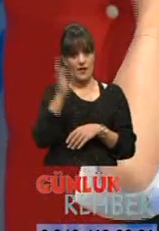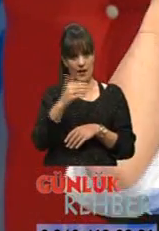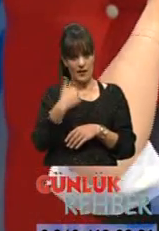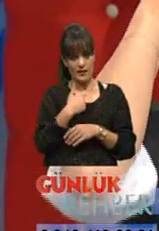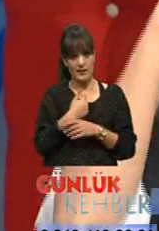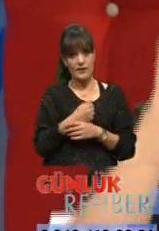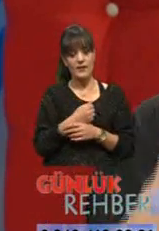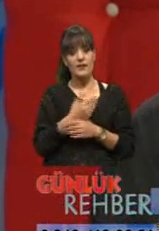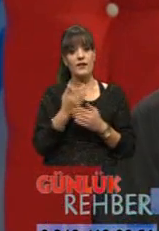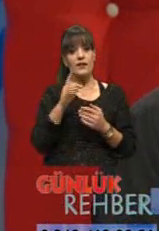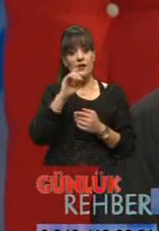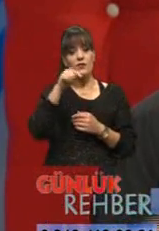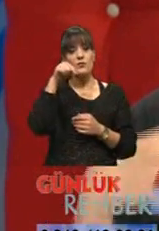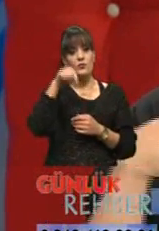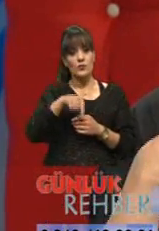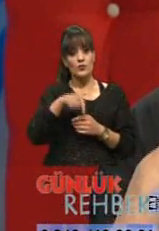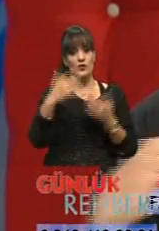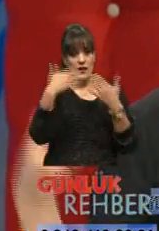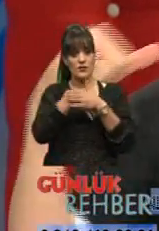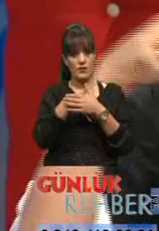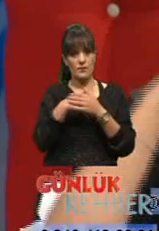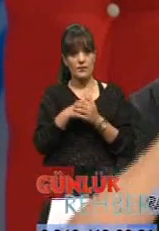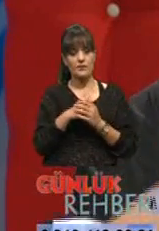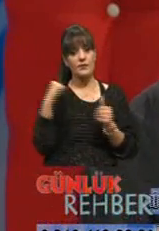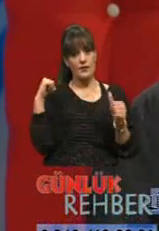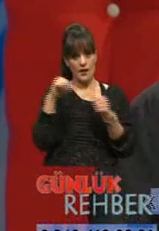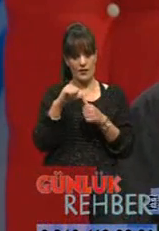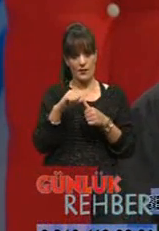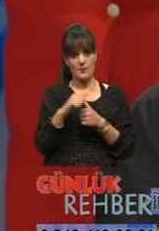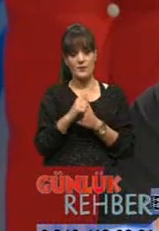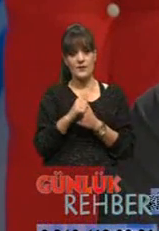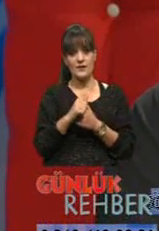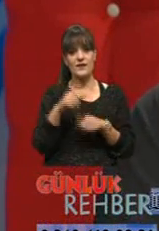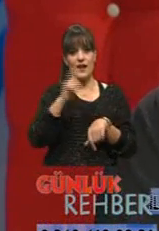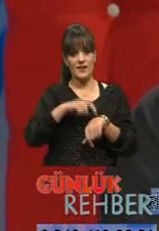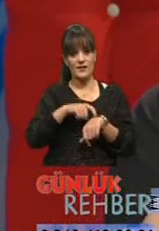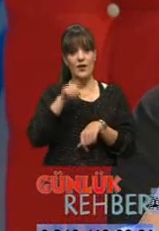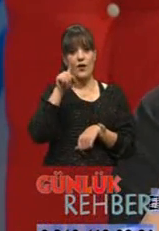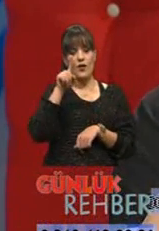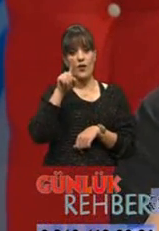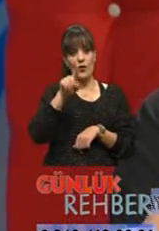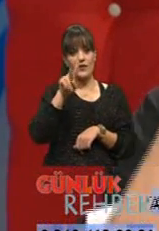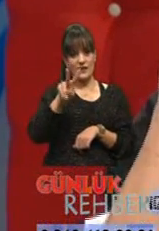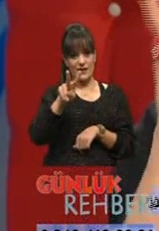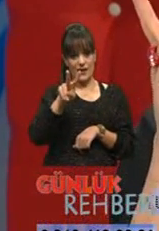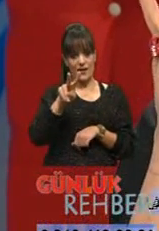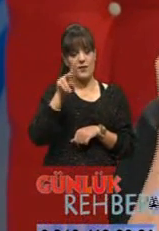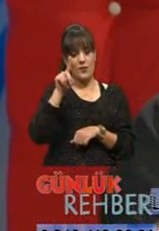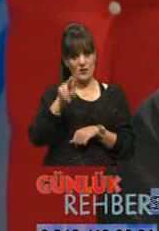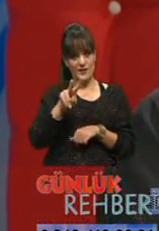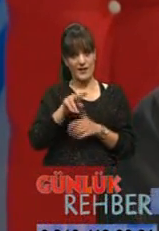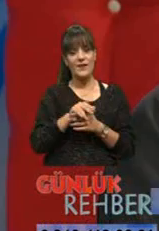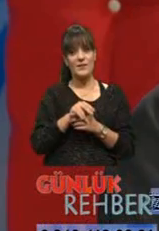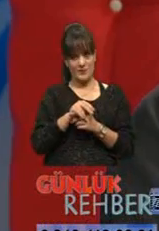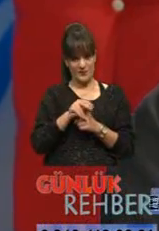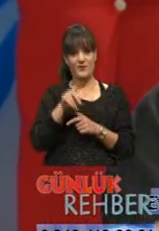geldik. Yalnız bu gece tekrarımız saat 12'de.